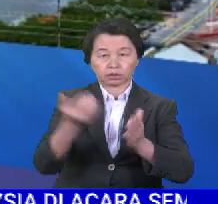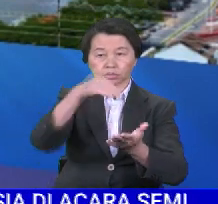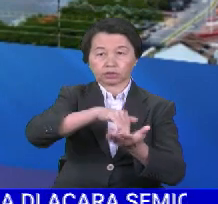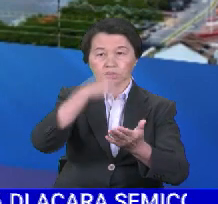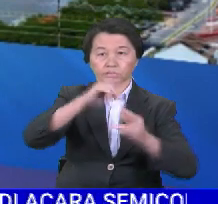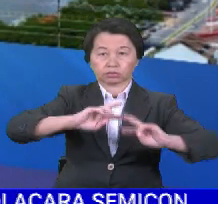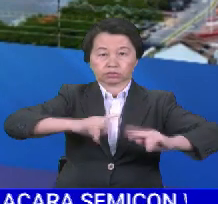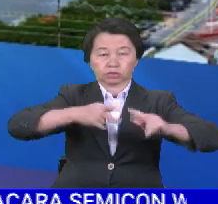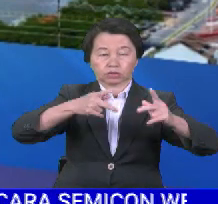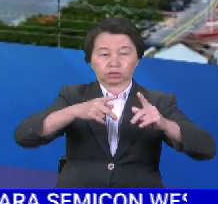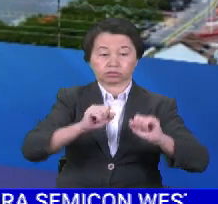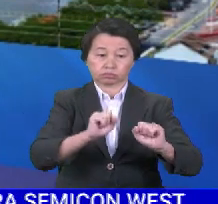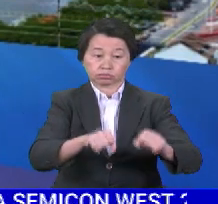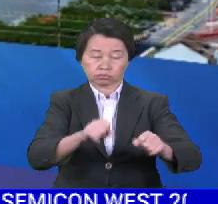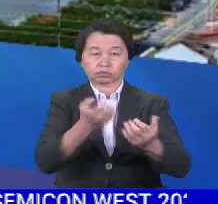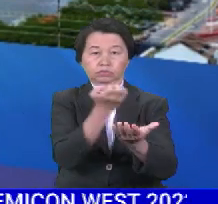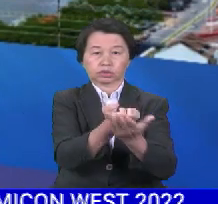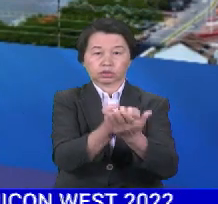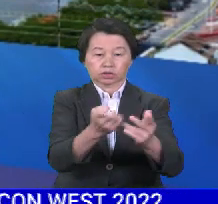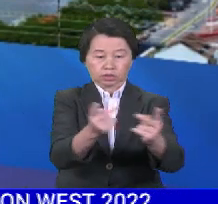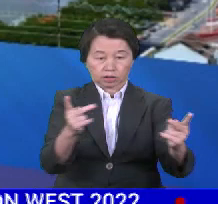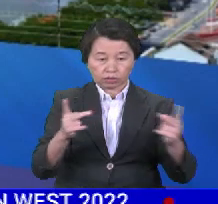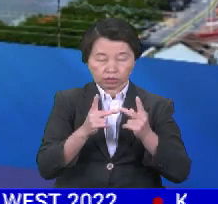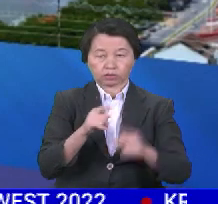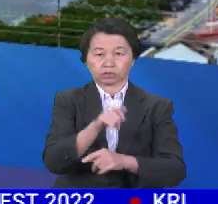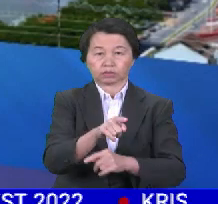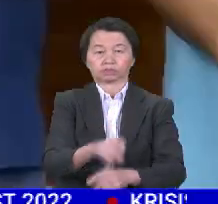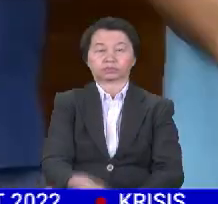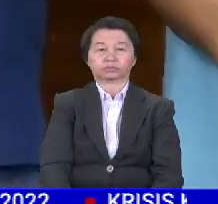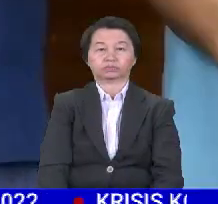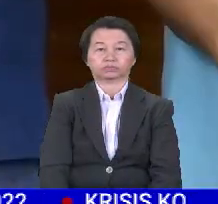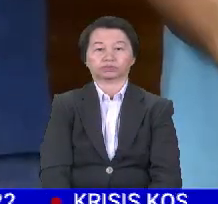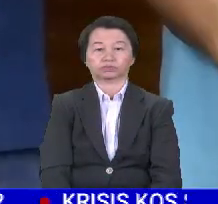bagi meningkatkan potensi ekonomi kawasan itu.